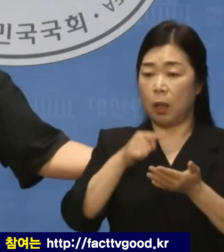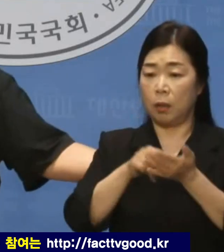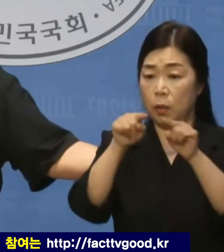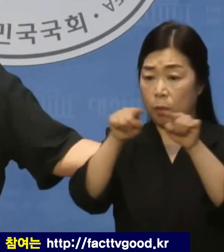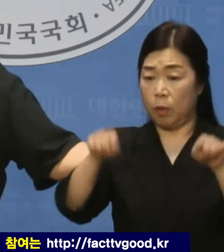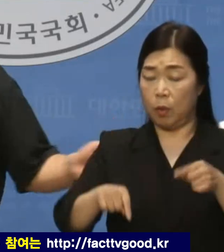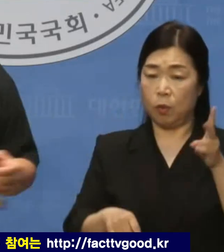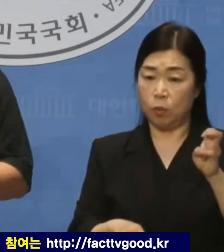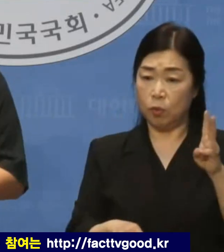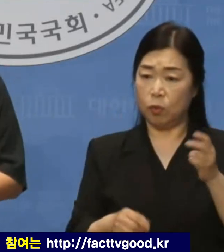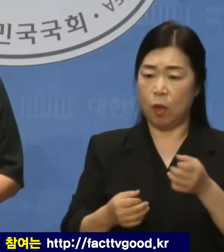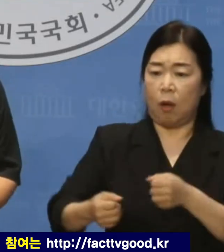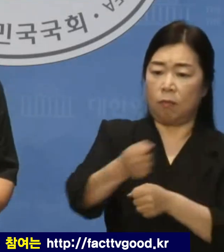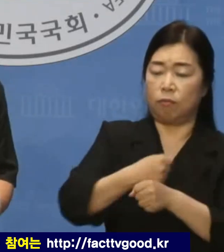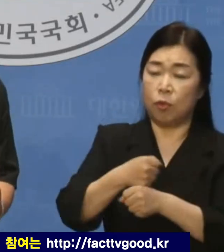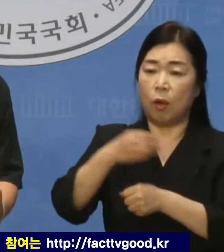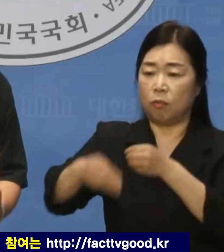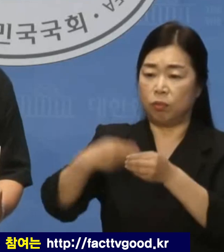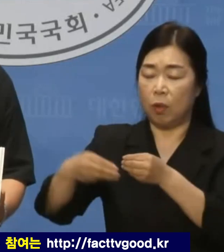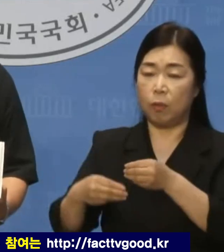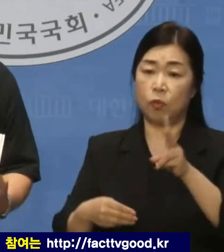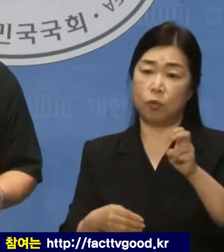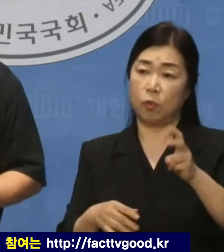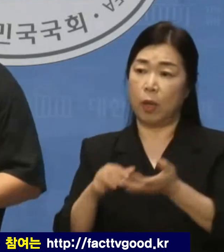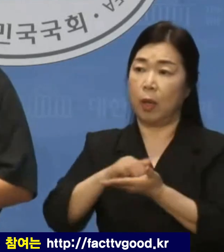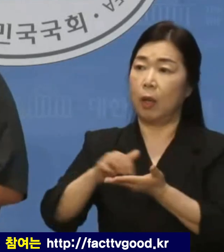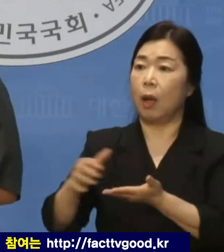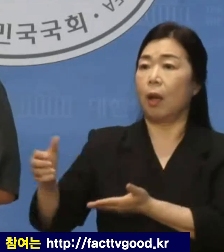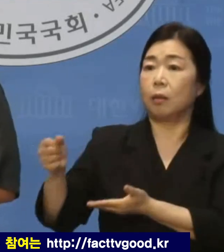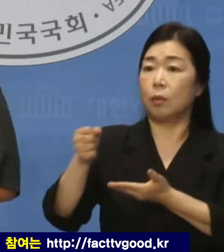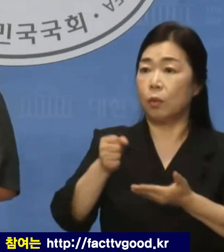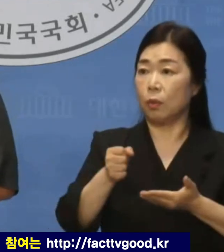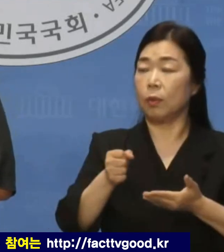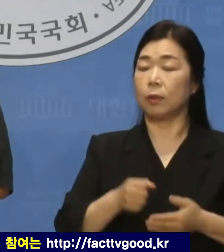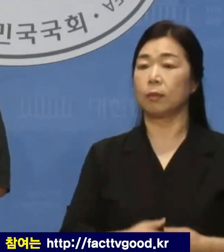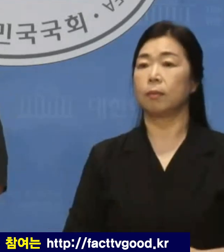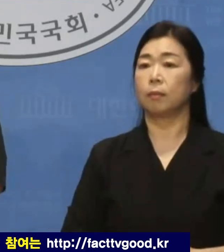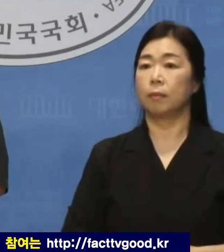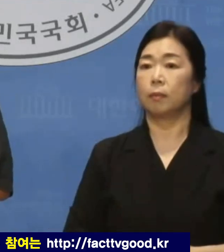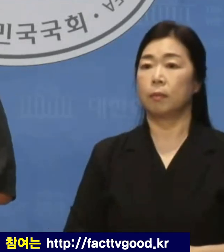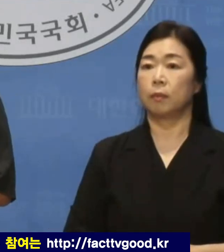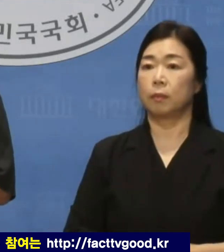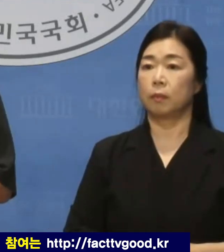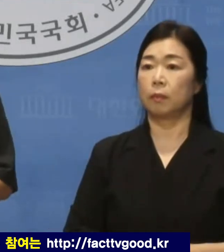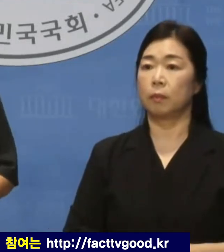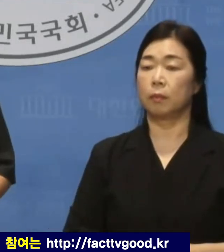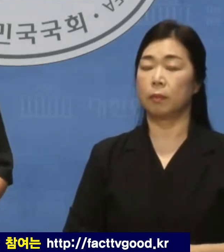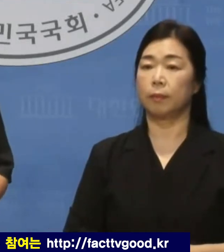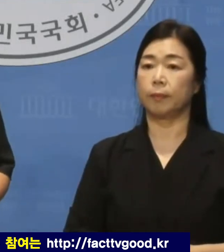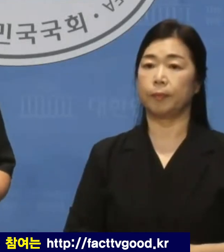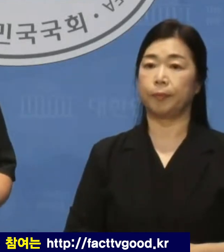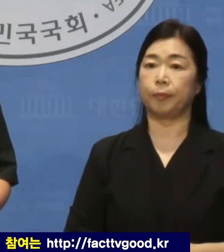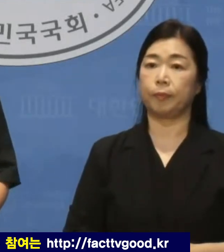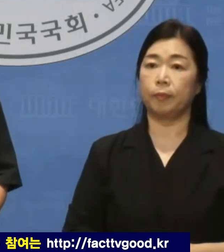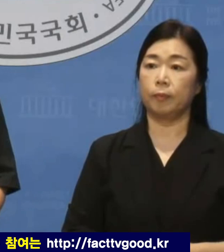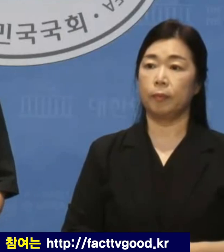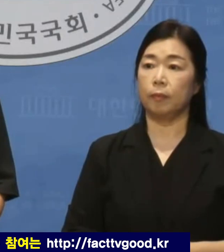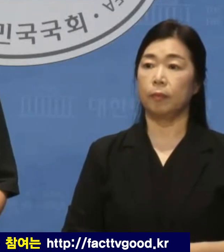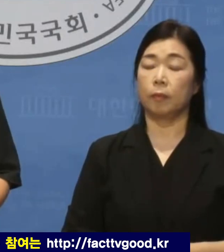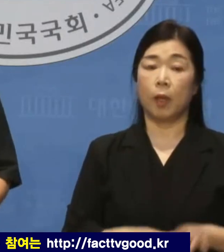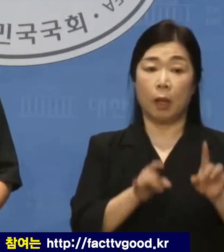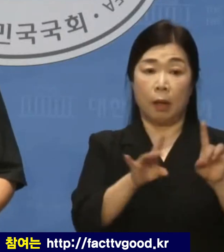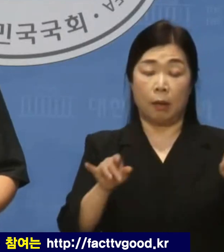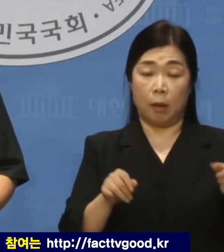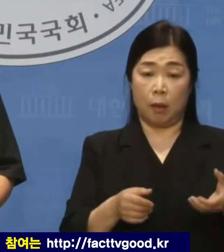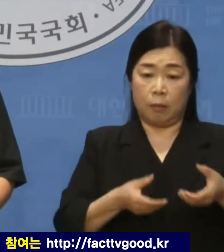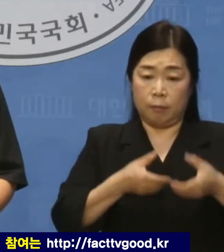엽서 22 묶음을 들고, 예, 하나씩, 네, 여기 하나씩 들여주세요. 예, 1인당